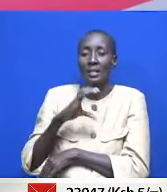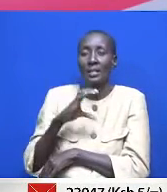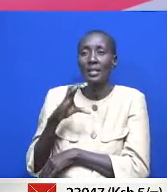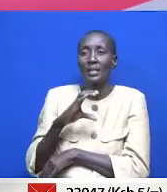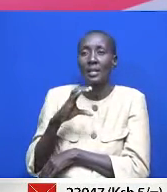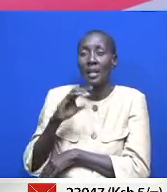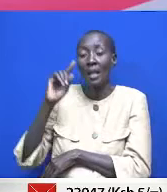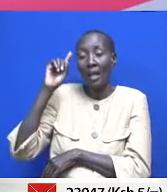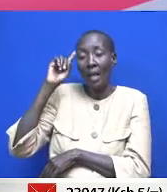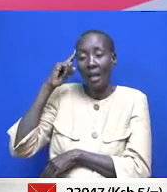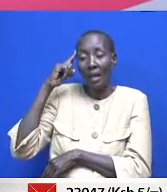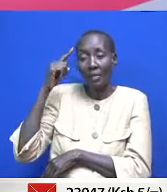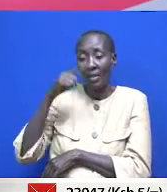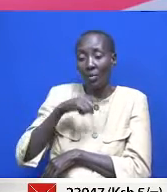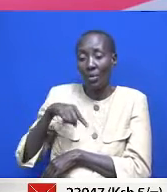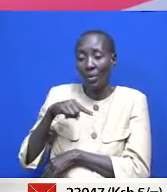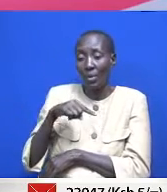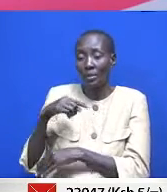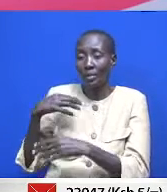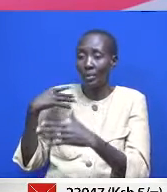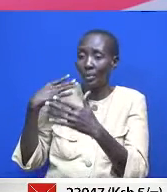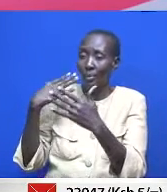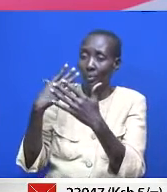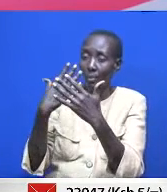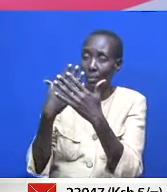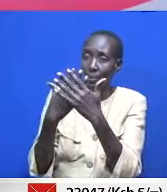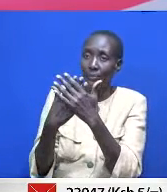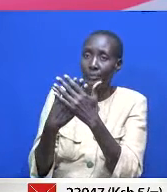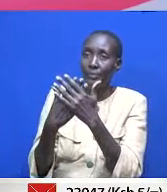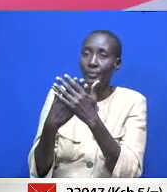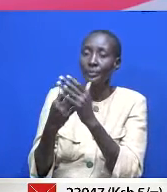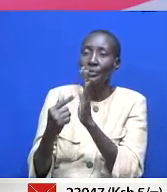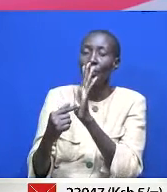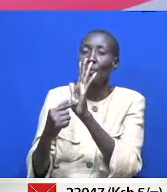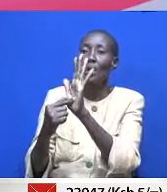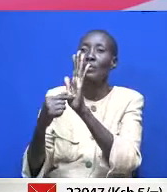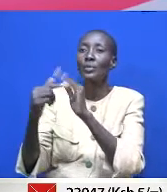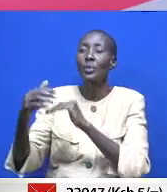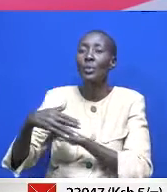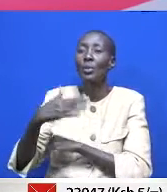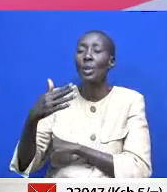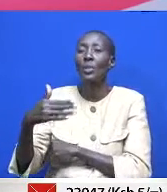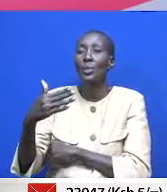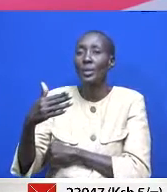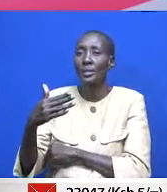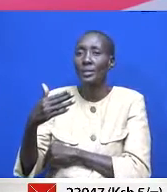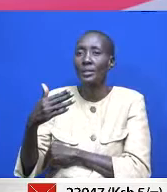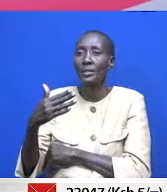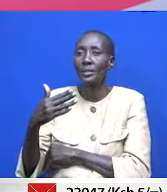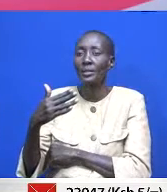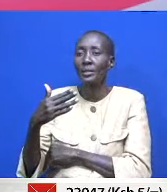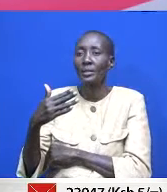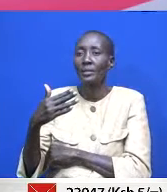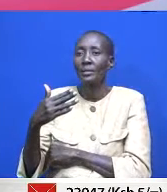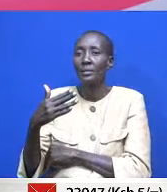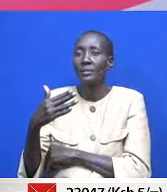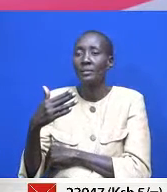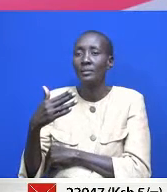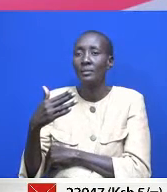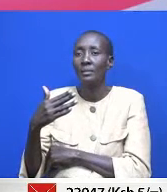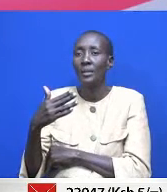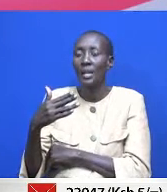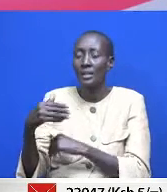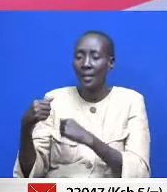sisi penye tumefika sasa, tumeonyesha mara nyingi ya kwamba tungependa hii mambo ya jambo la